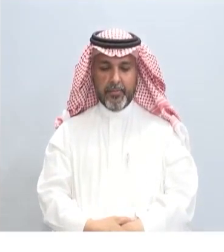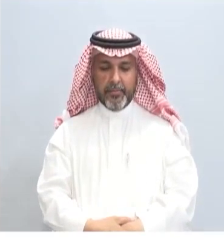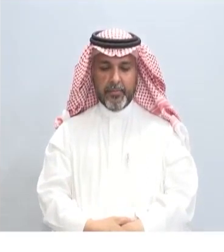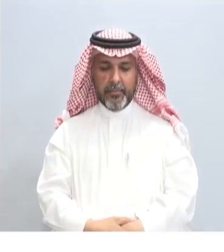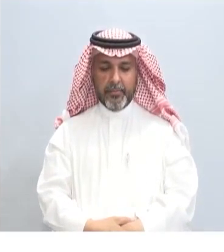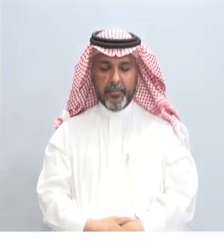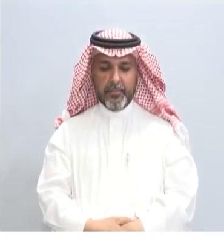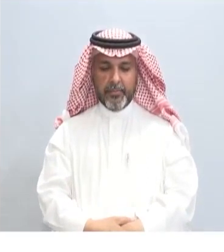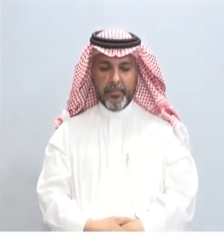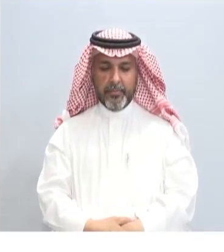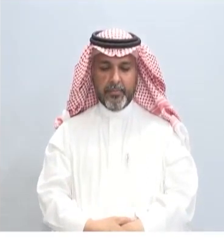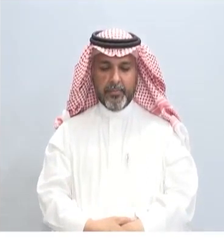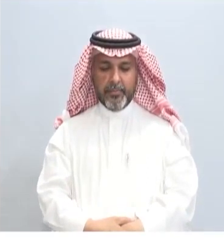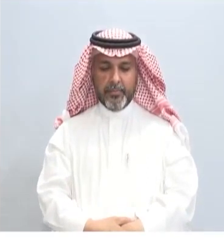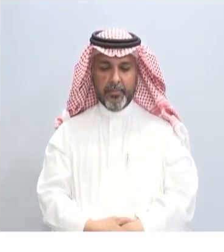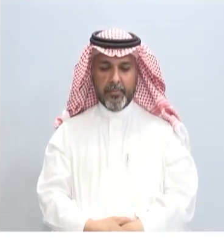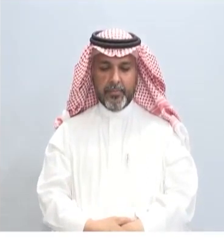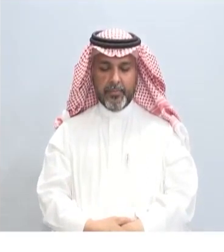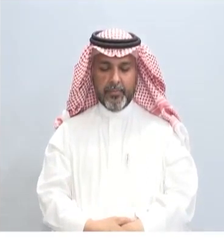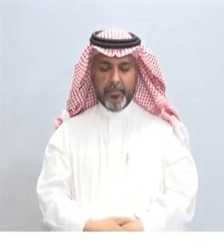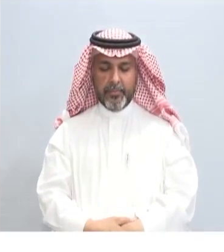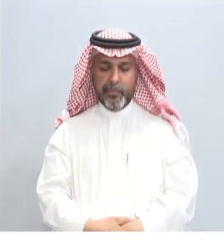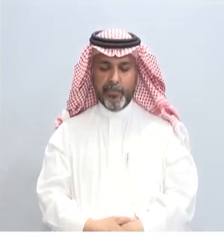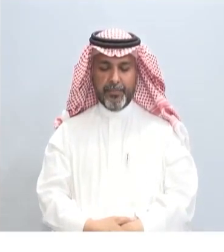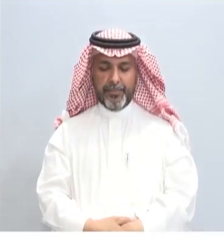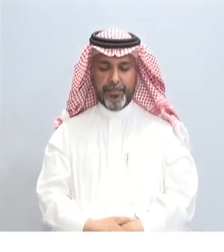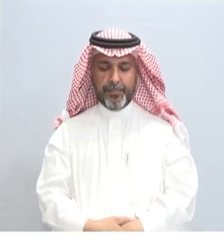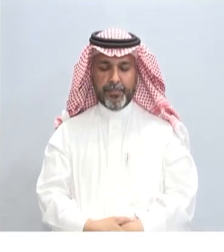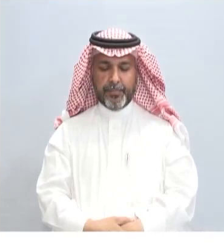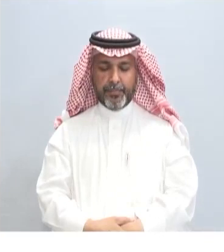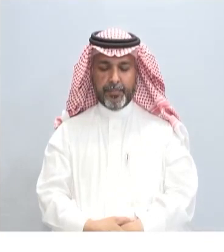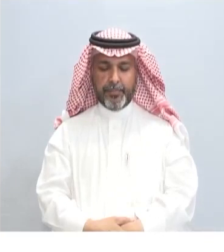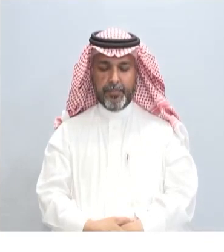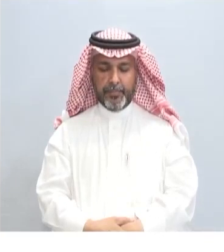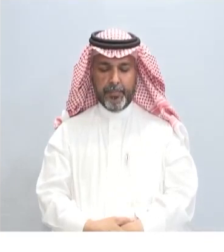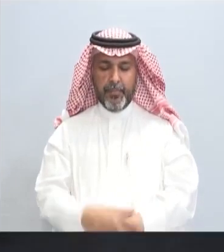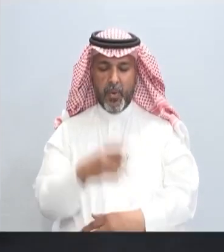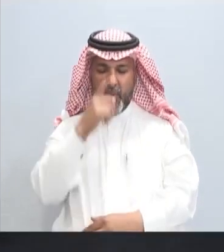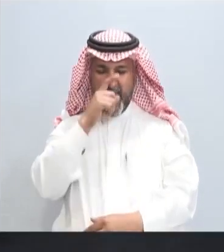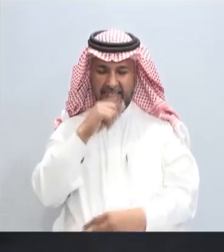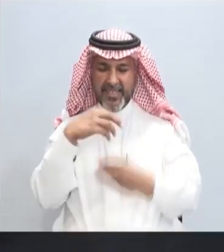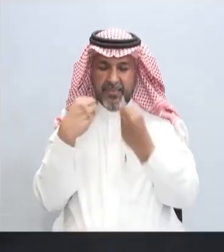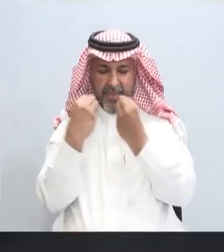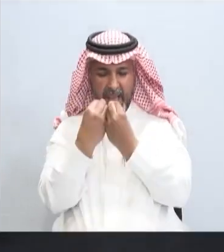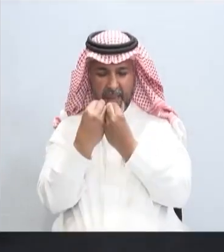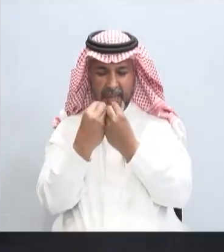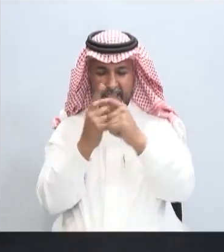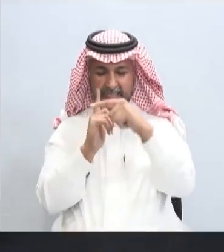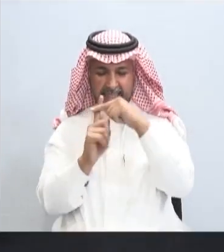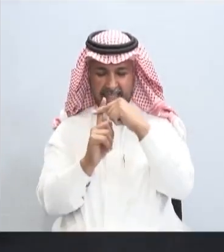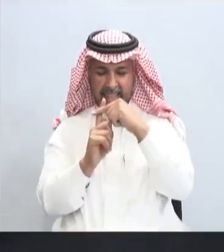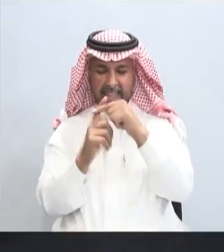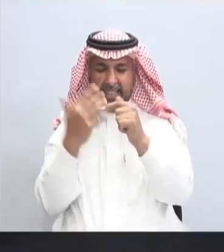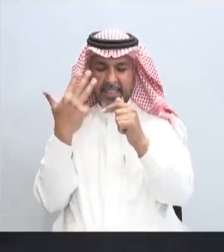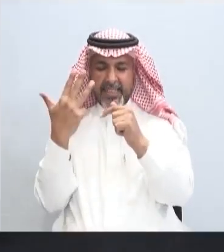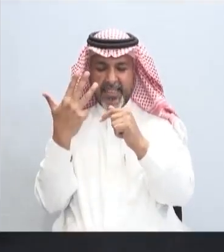واركز فقط على الاربعه عناصر لانه الاحتمال الشرطي هو احتمال يقوم باختزال فضاء العينه فانا قمت هنا